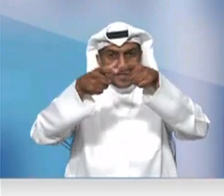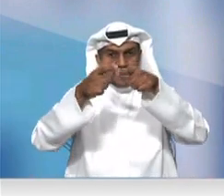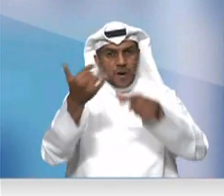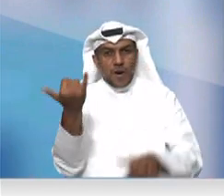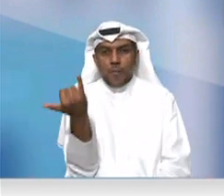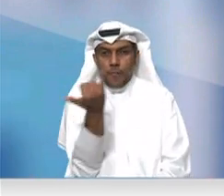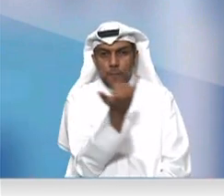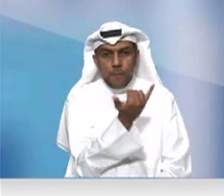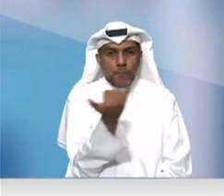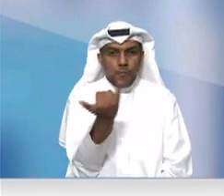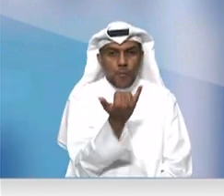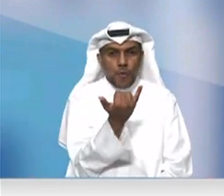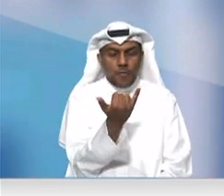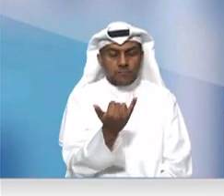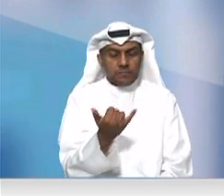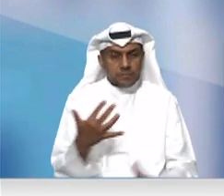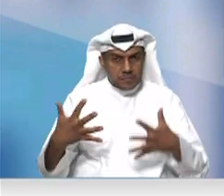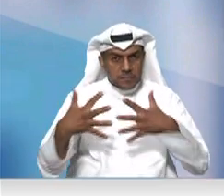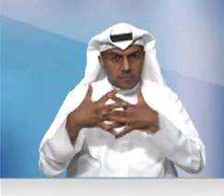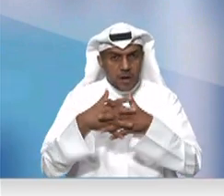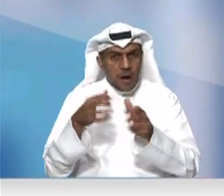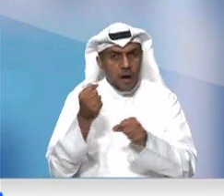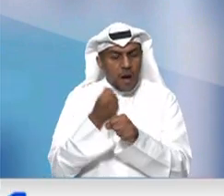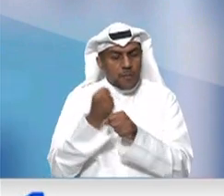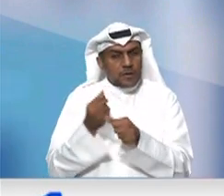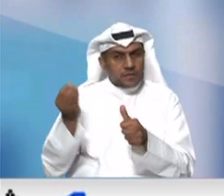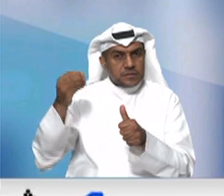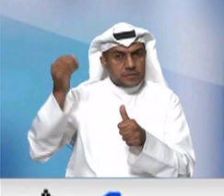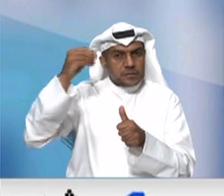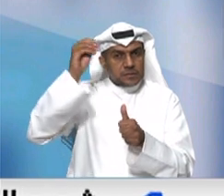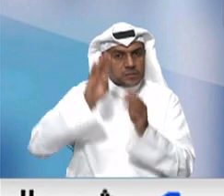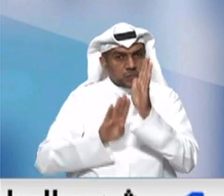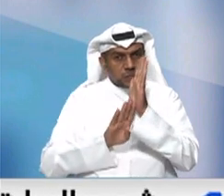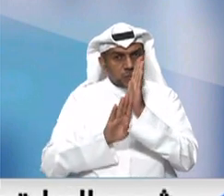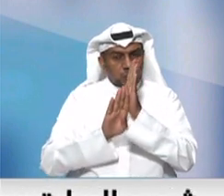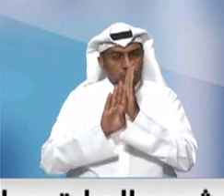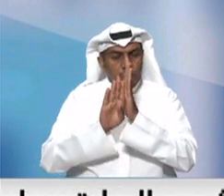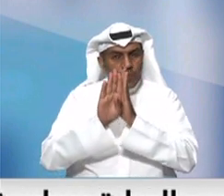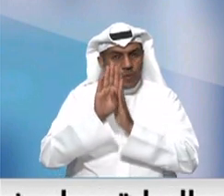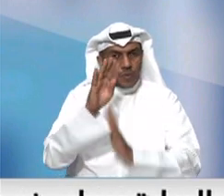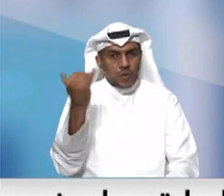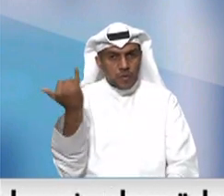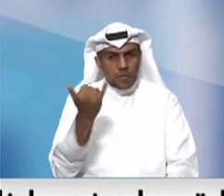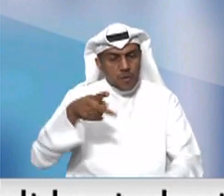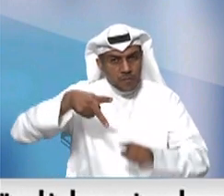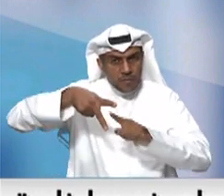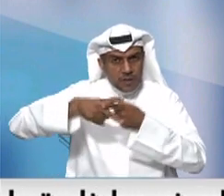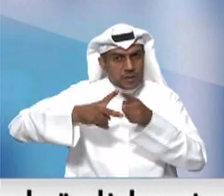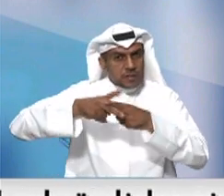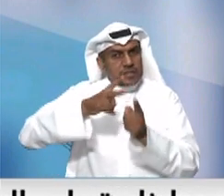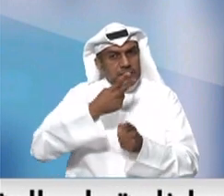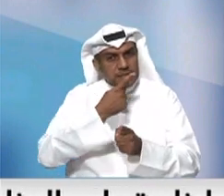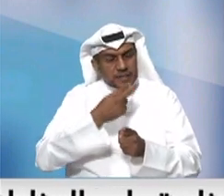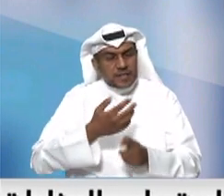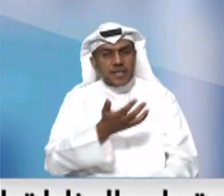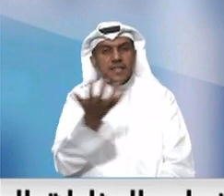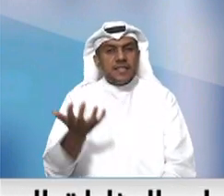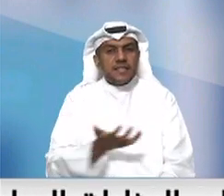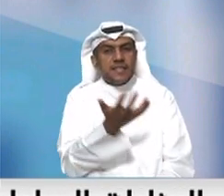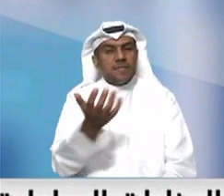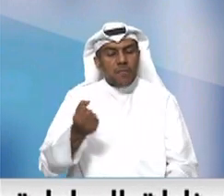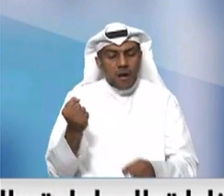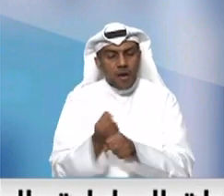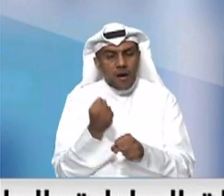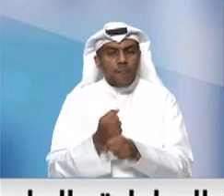نحو تعزيز التعاون والتنسيق بين الدول العربية في قطاع التعدين، مما يسهم في تعزيز الاستثمار والتنمية